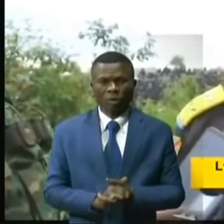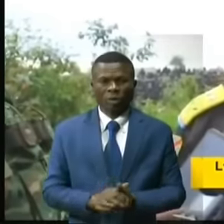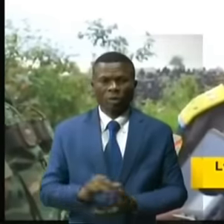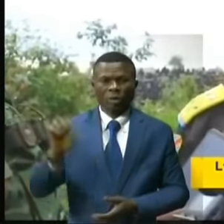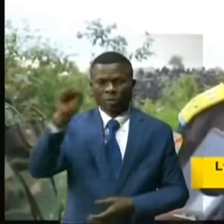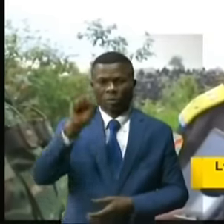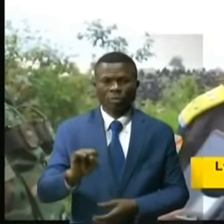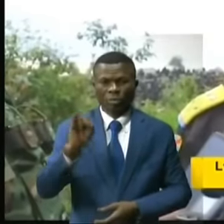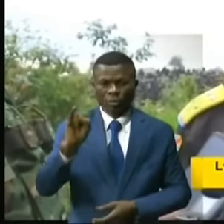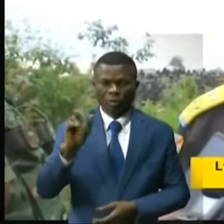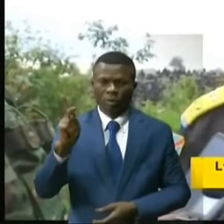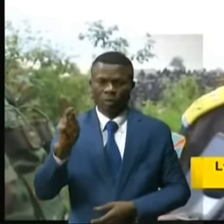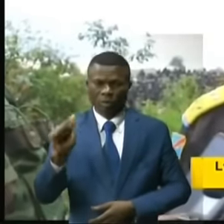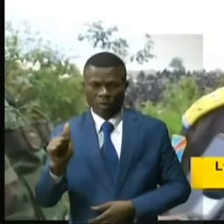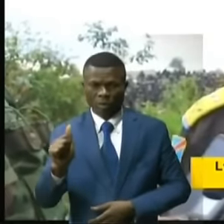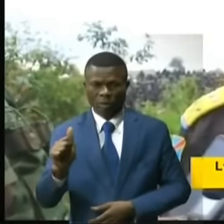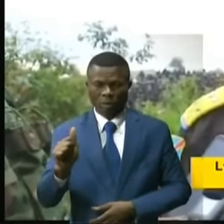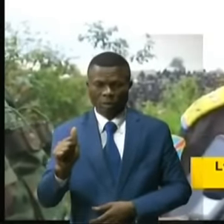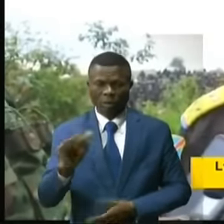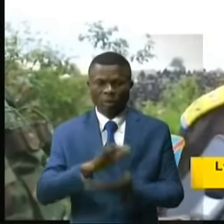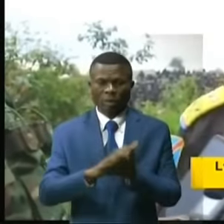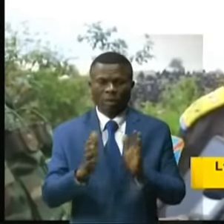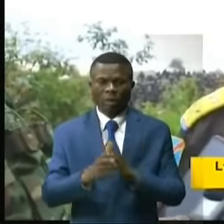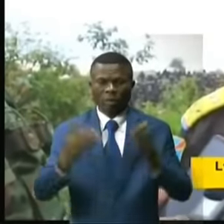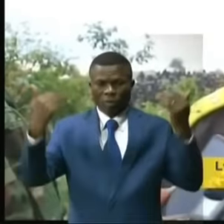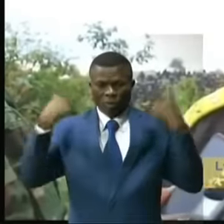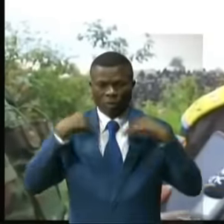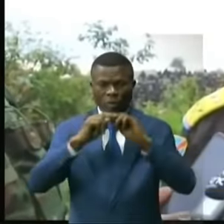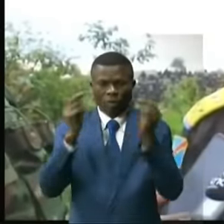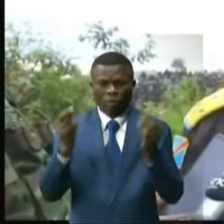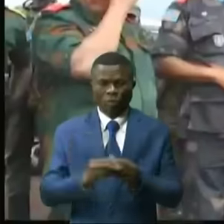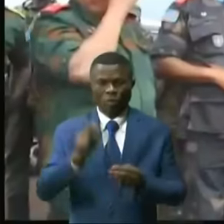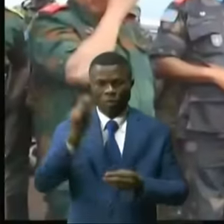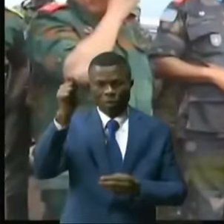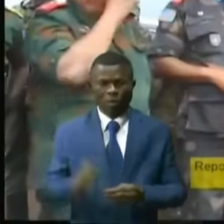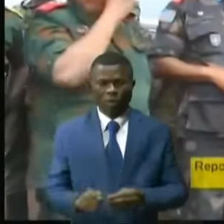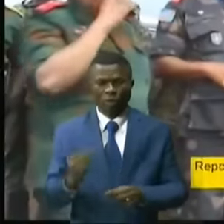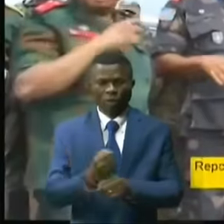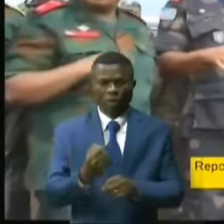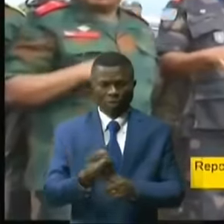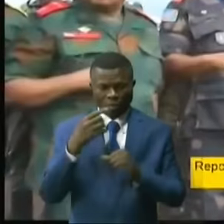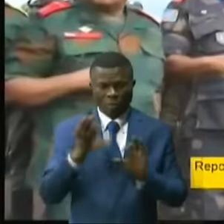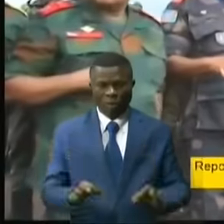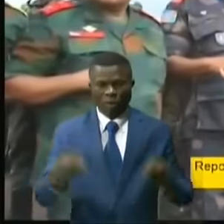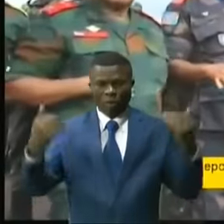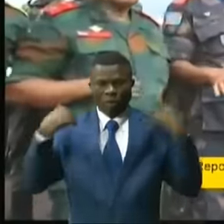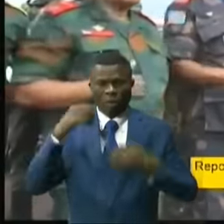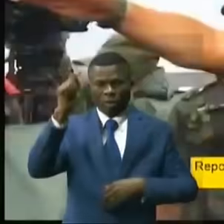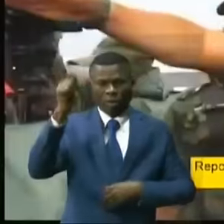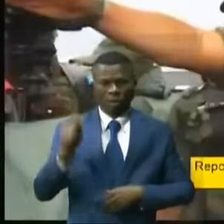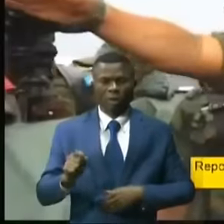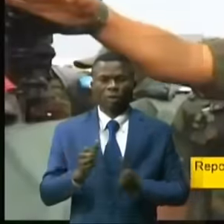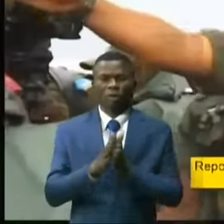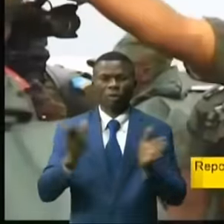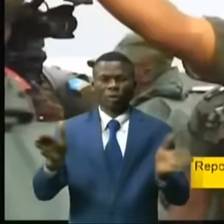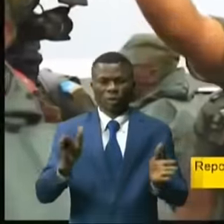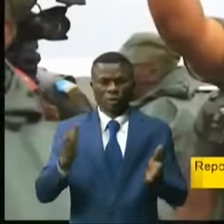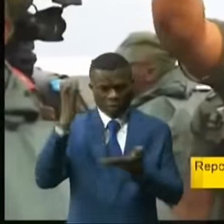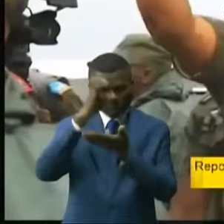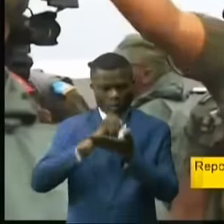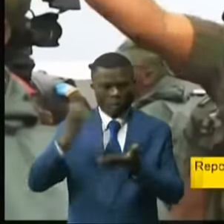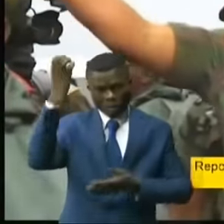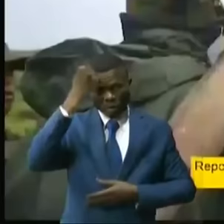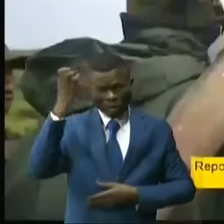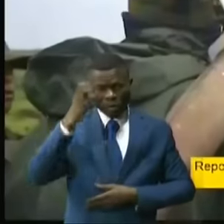siikfal qui se trouve être le commandant de la Force teresse le chef d'état-major général le général Christian